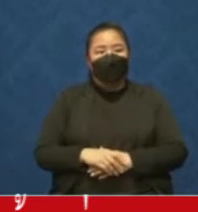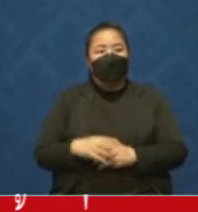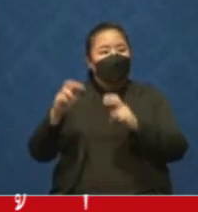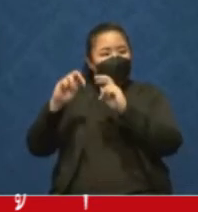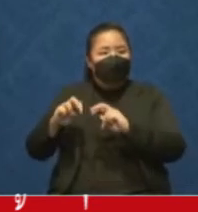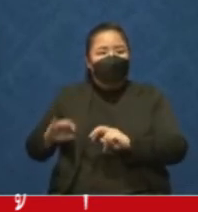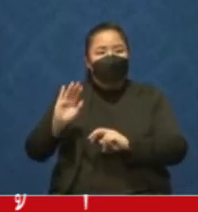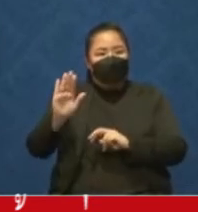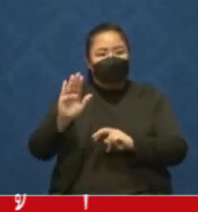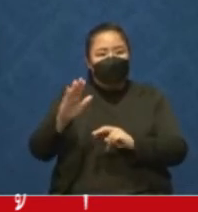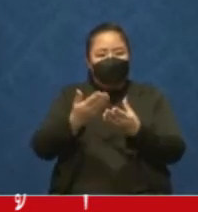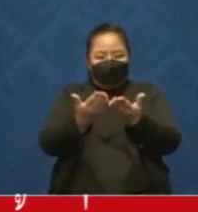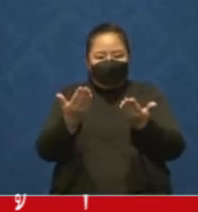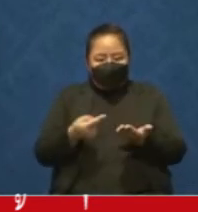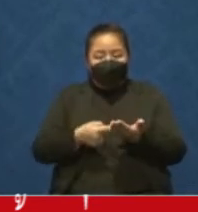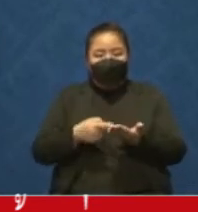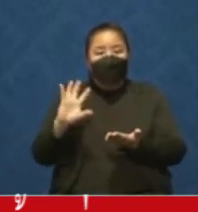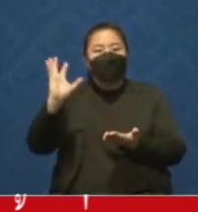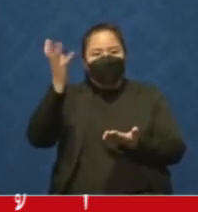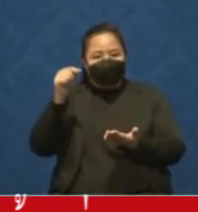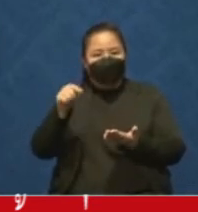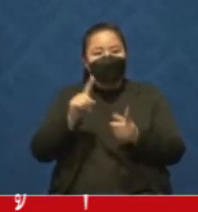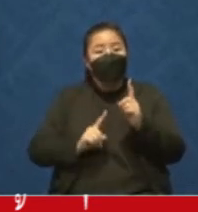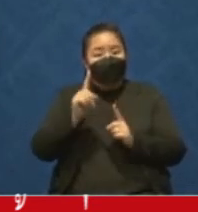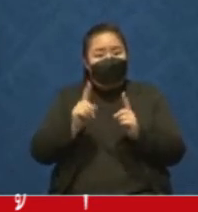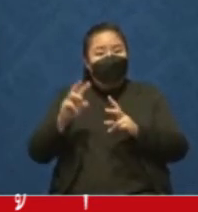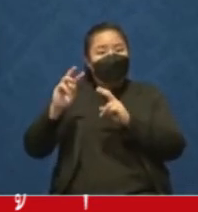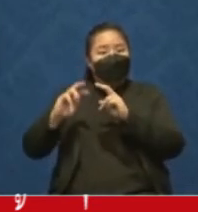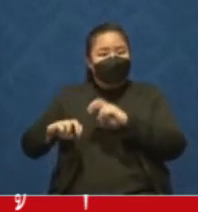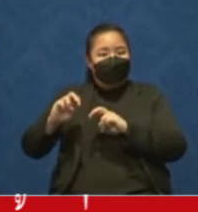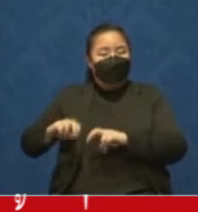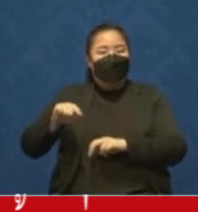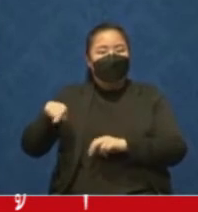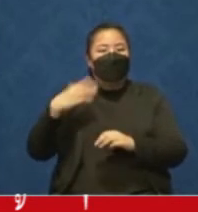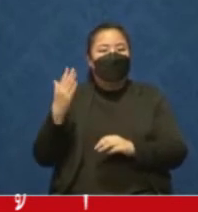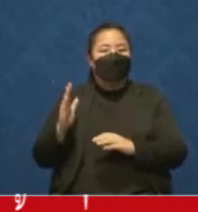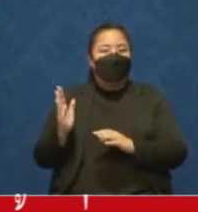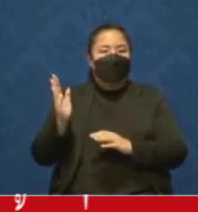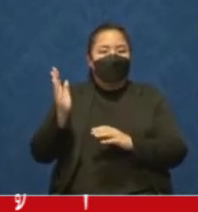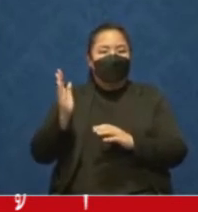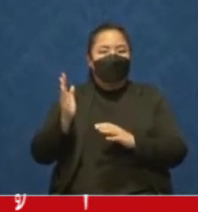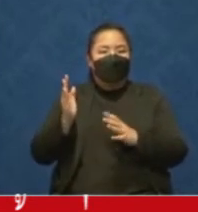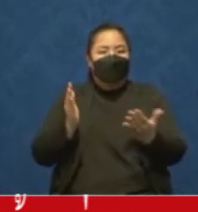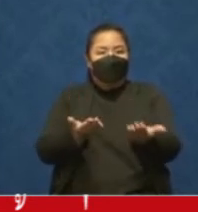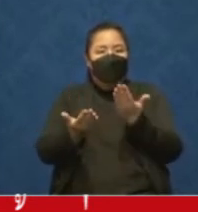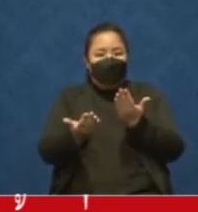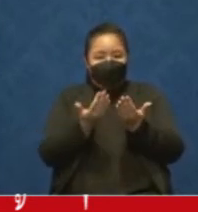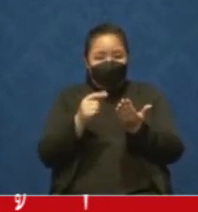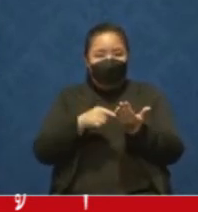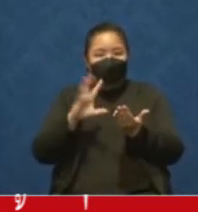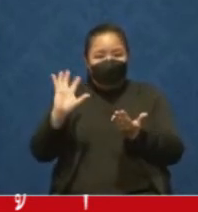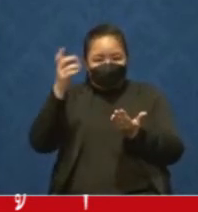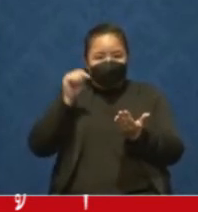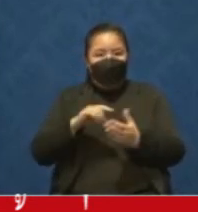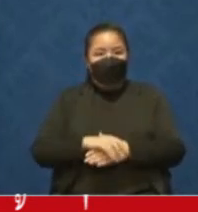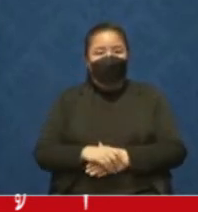รยศาลทางการแทยระดับโลก 5 ชนิด 5 ชบับ 1 ใน 5 ของโลกนะคร